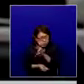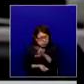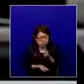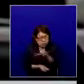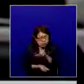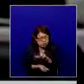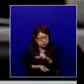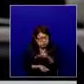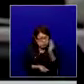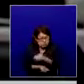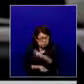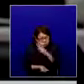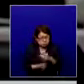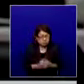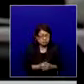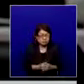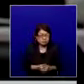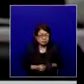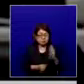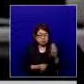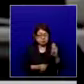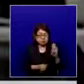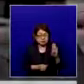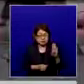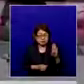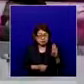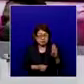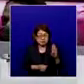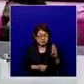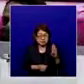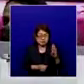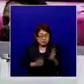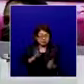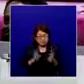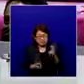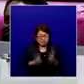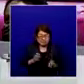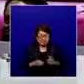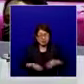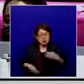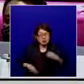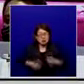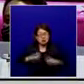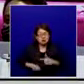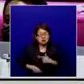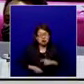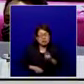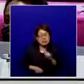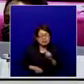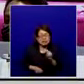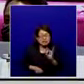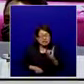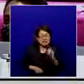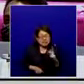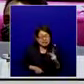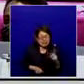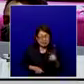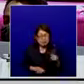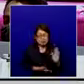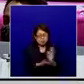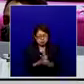ครับบริษัทที่เรียกว่า TikTok TikTok อ่ะเห็นไหมครับที่ดังๆวัยรุ่นชอบมากอ่ะ TikTok เนี่ยเห็นไหมบริจาค 12,500